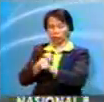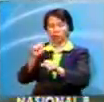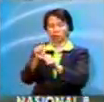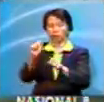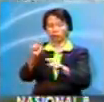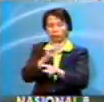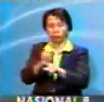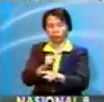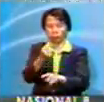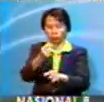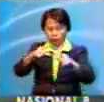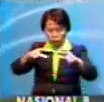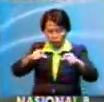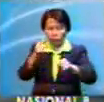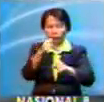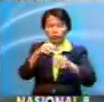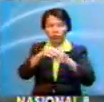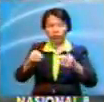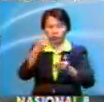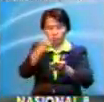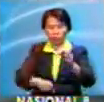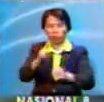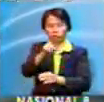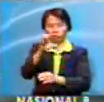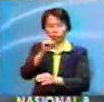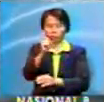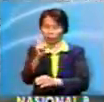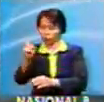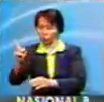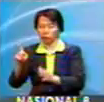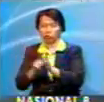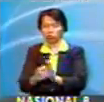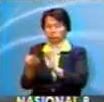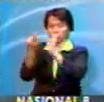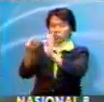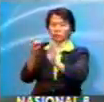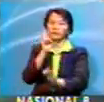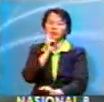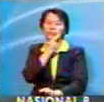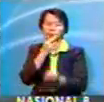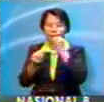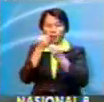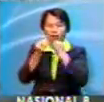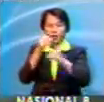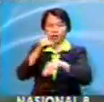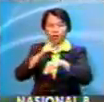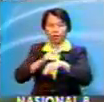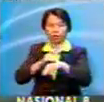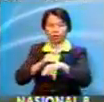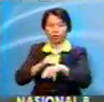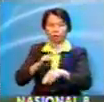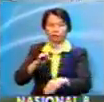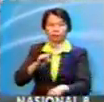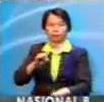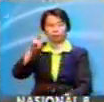menggunakan 10 keping duit palsu bernilai RM100 setiap satu di hadapan sebuah restoran makanan segera di Wakaf Cik